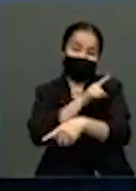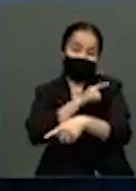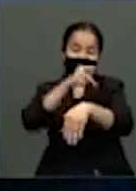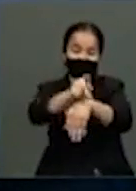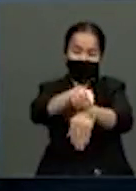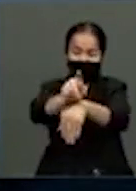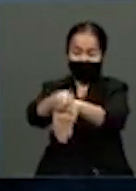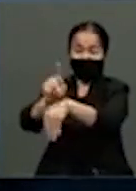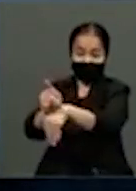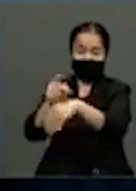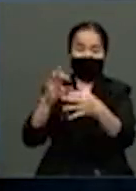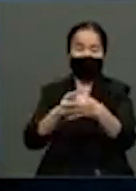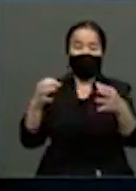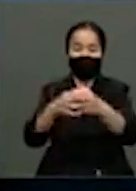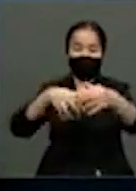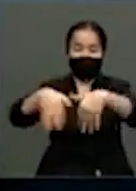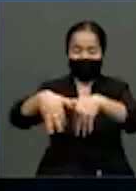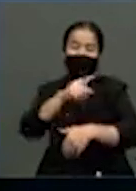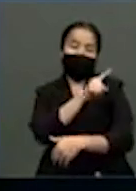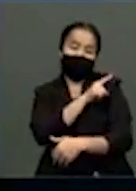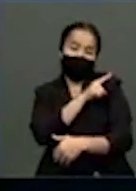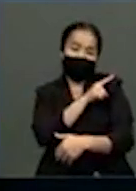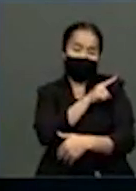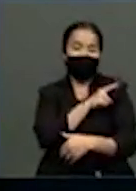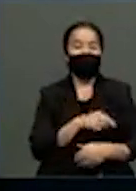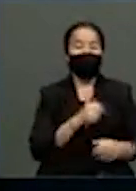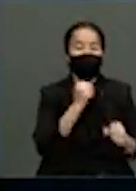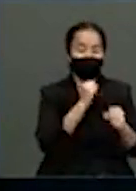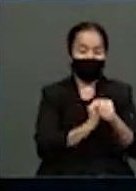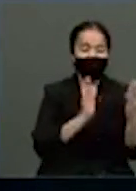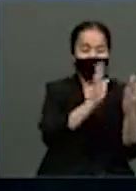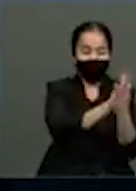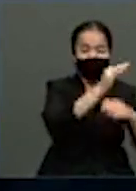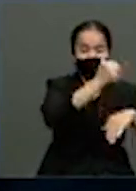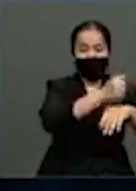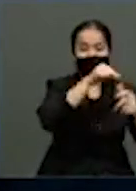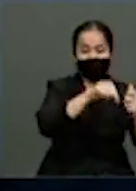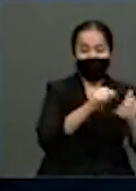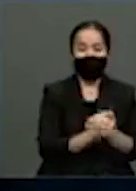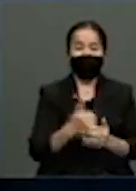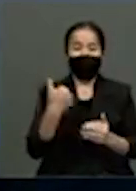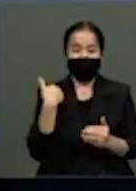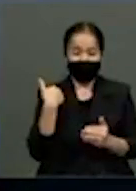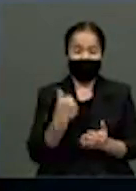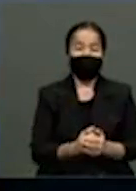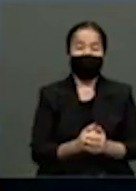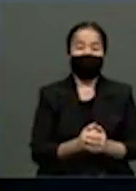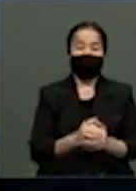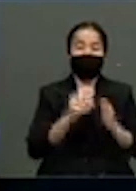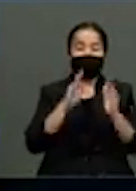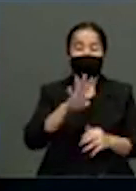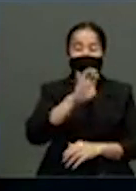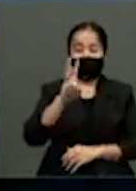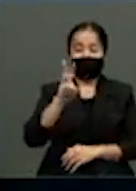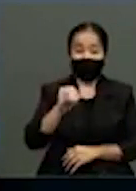เรียกอะไรฮะเป็นบุคคลสำคัญในระดับชุมชนที่ต้องเข้ามาร่วมด้วยในนี้กรุงเทพเหนือมีถึง460ชุมชน ก็ถ้า